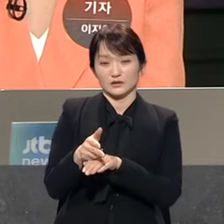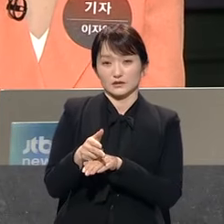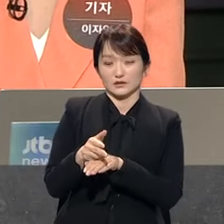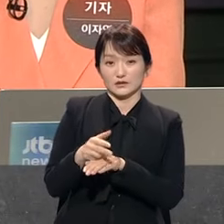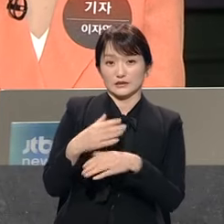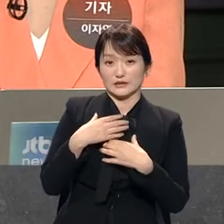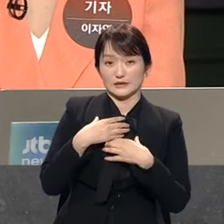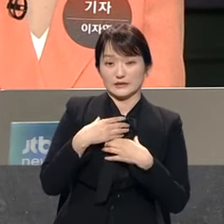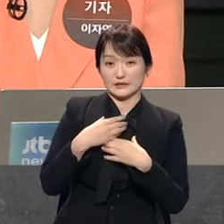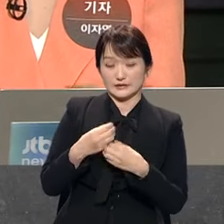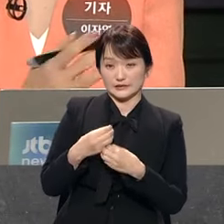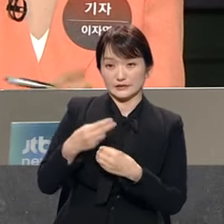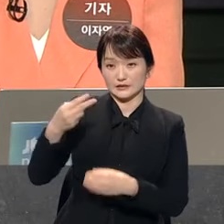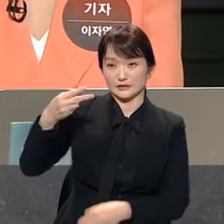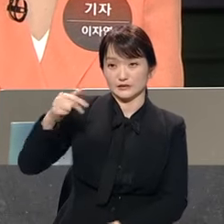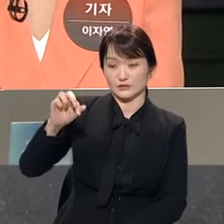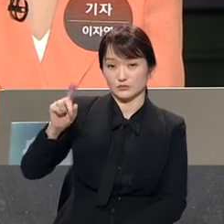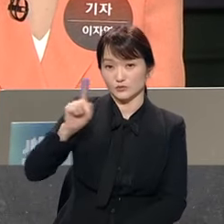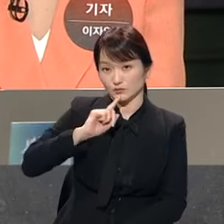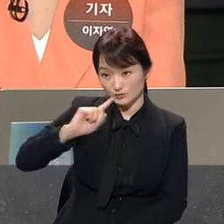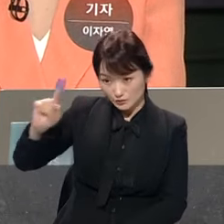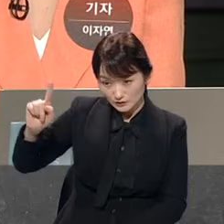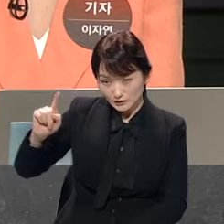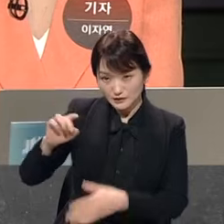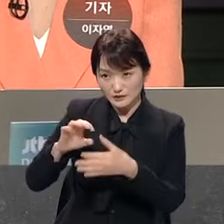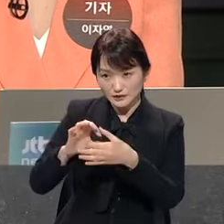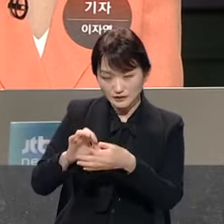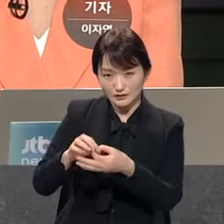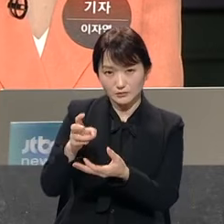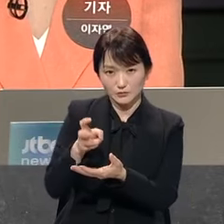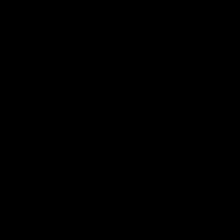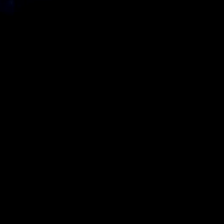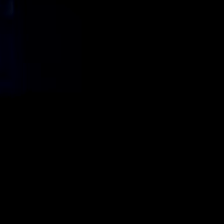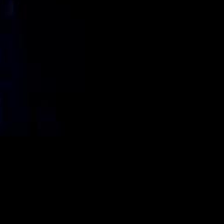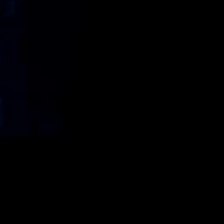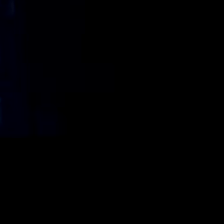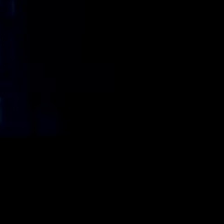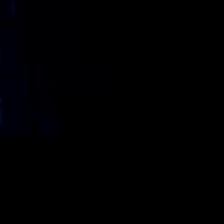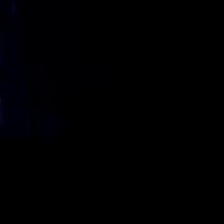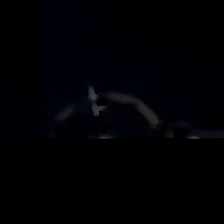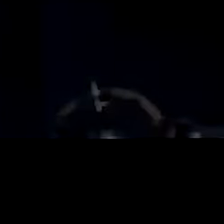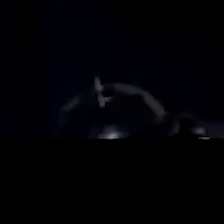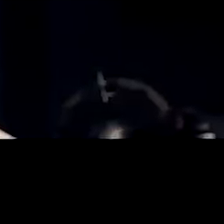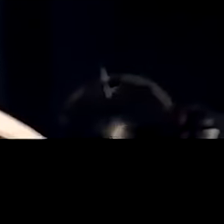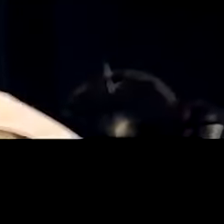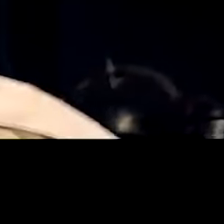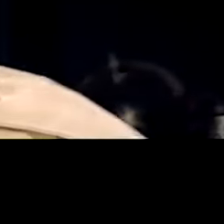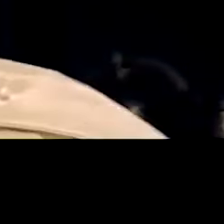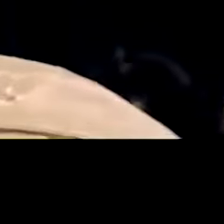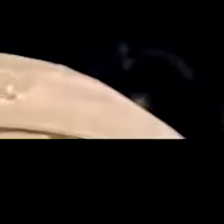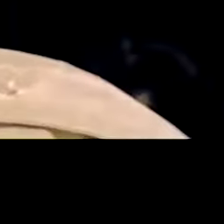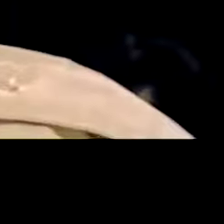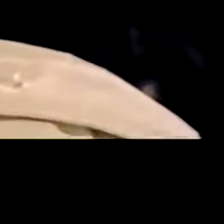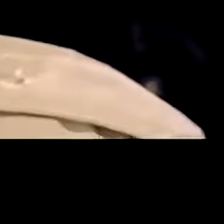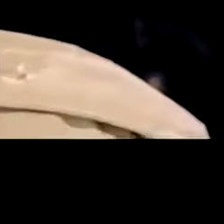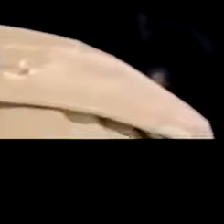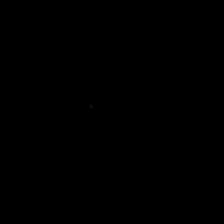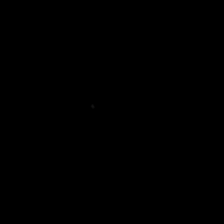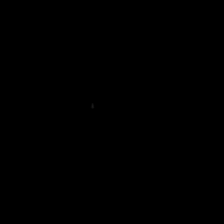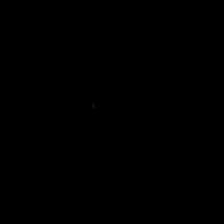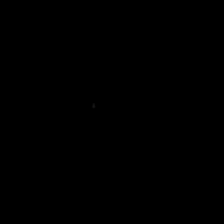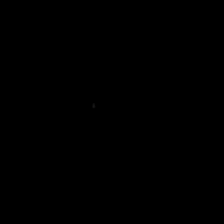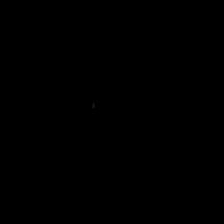했습니다. 관련 법에 따라서 이 과태료 처분 내려졌다. 이런 답변 나왔습니다. 고민 중개사가 왔습니다.